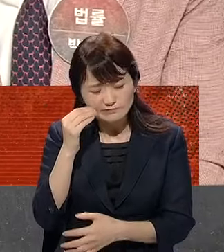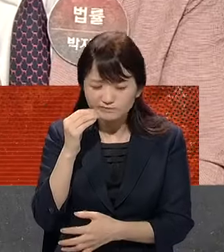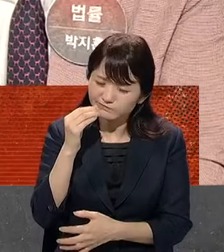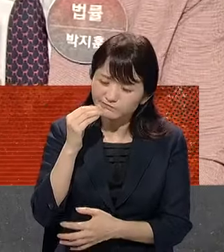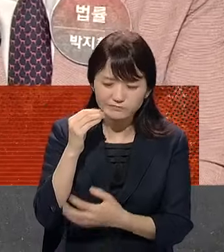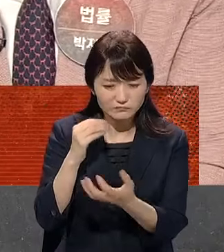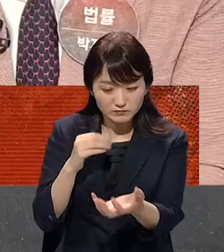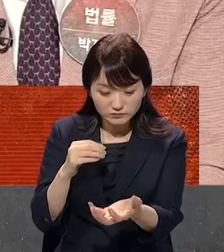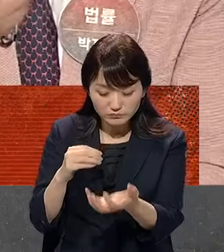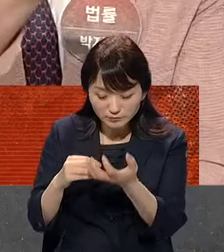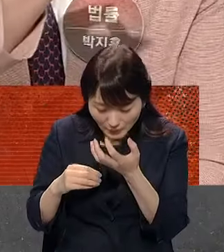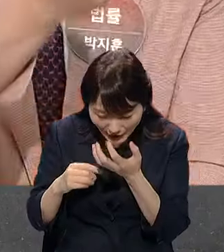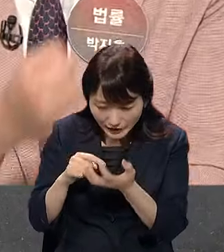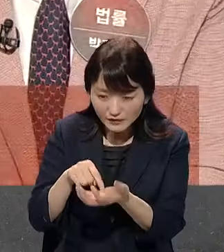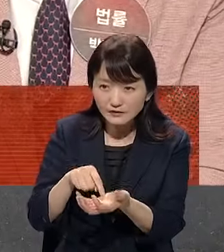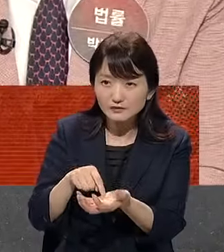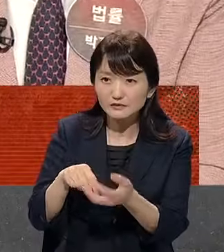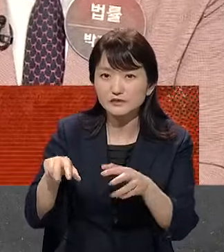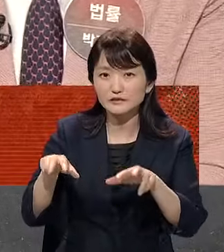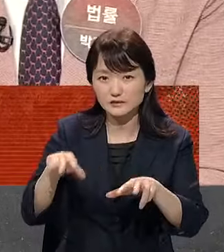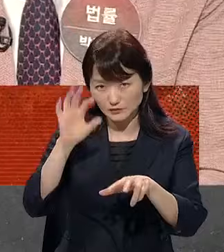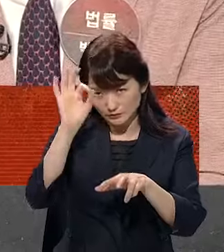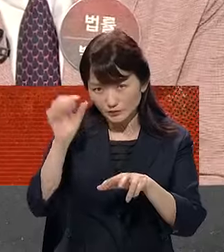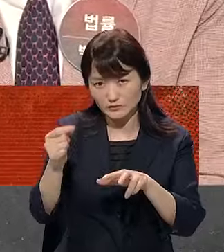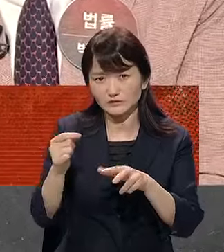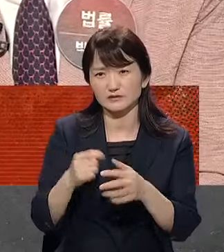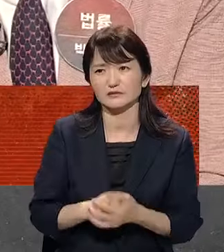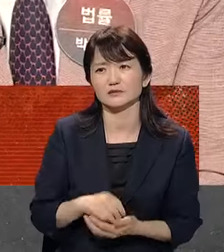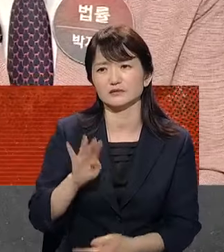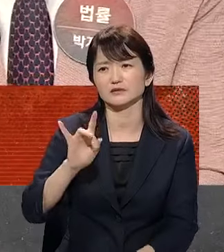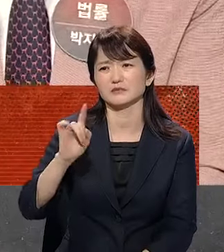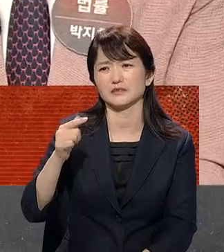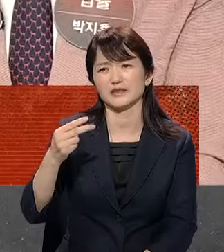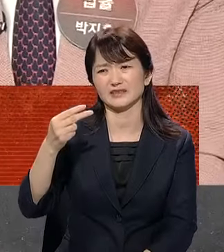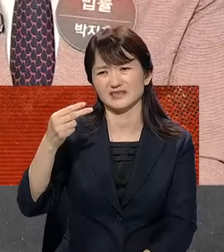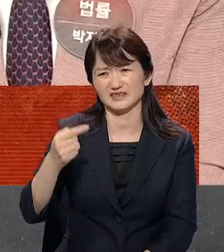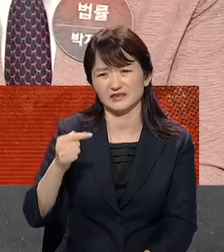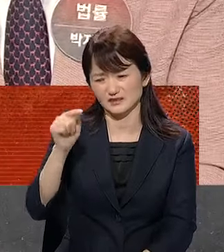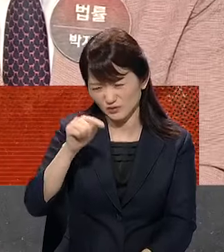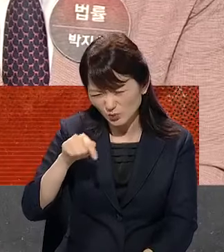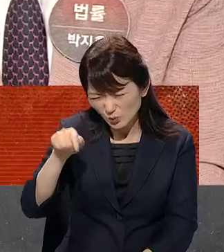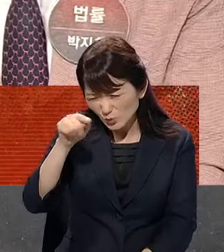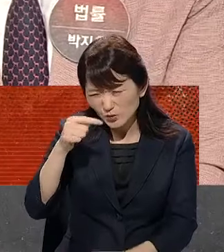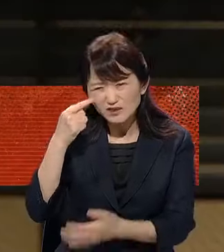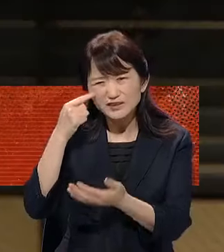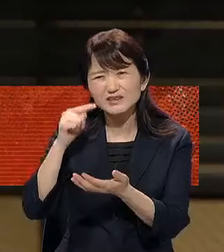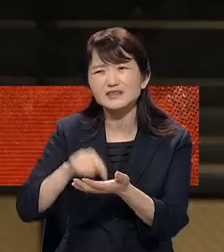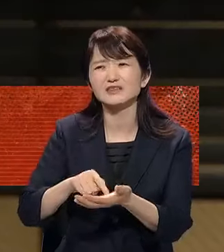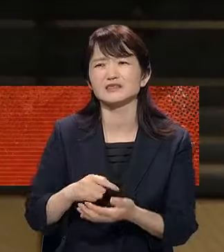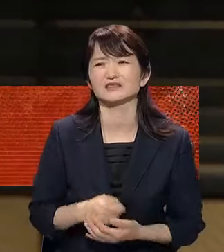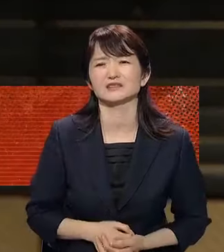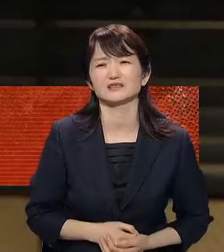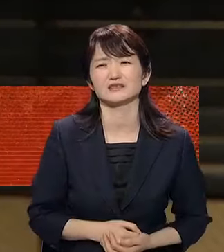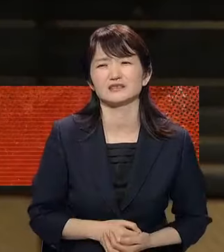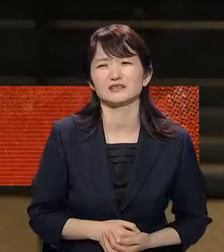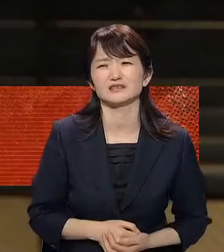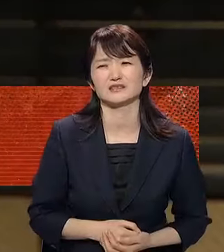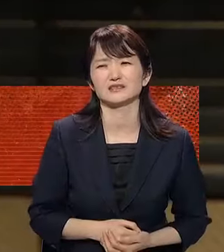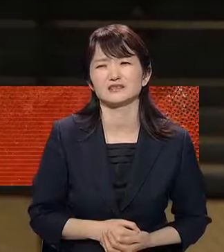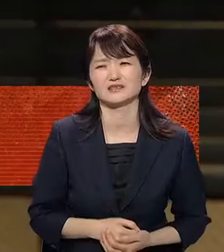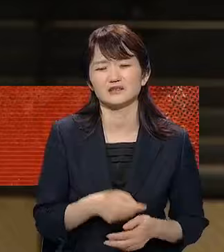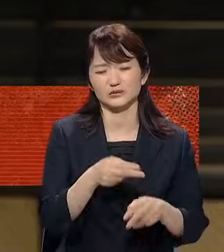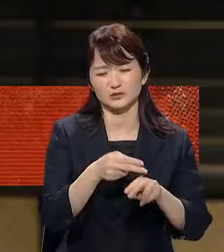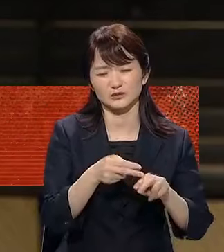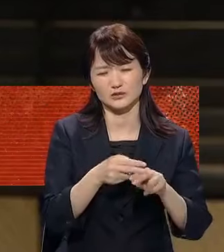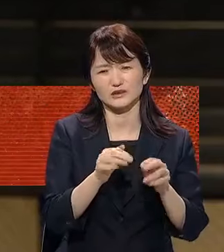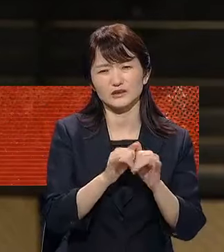이상한가 이래서 꺼내 보니까 지금처럼 밴드 동그란 밴드가 나왔던 거 같고요 아유이 조리하시는 분이 이게 아 실수를